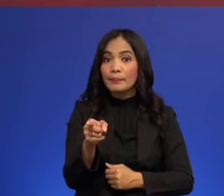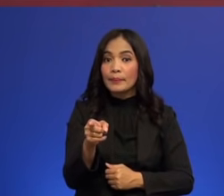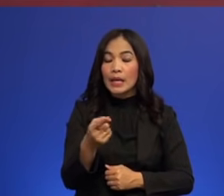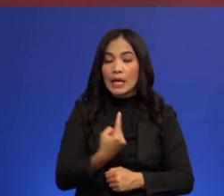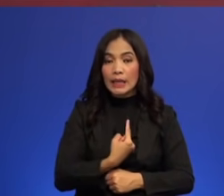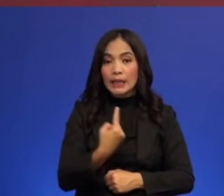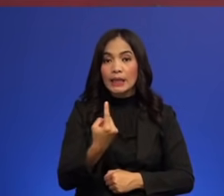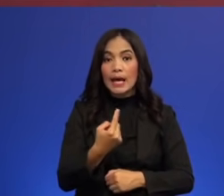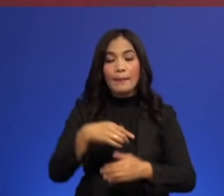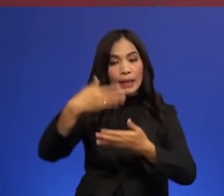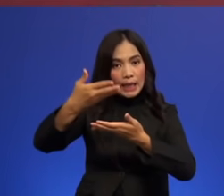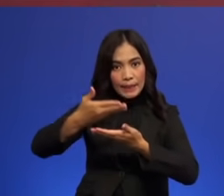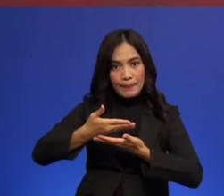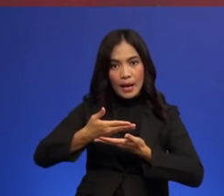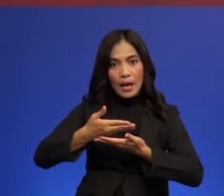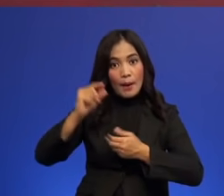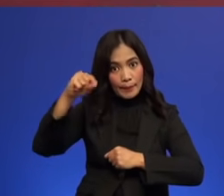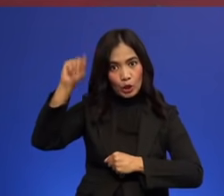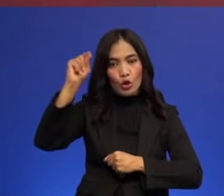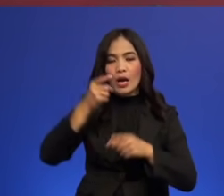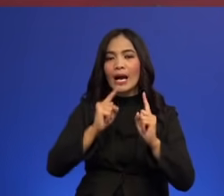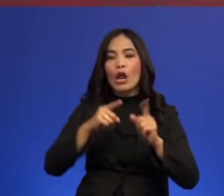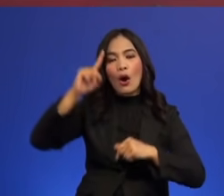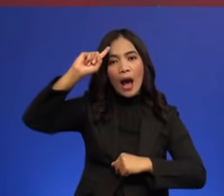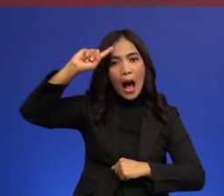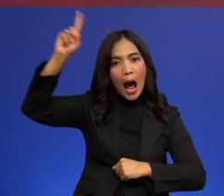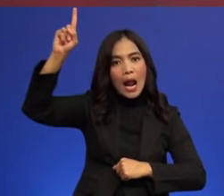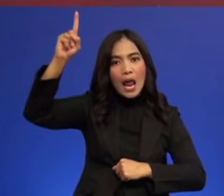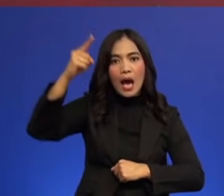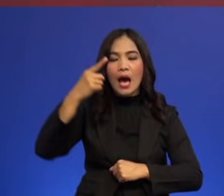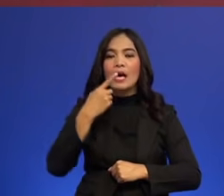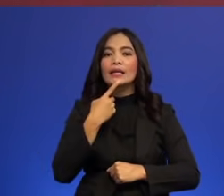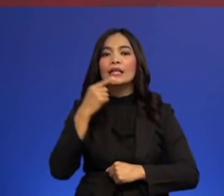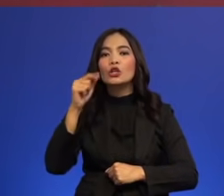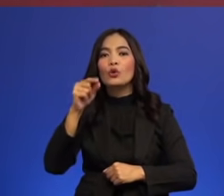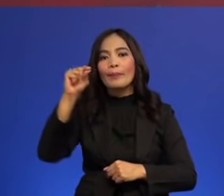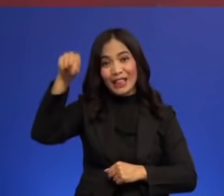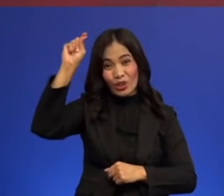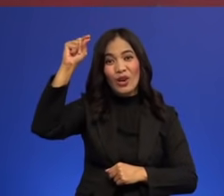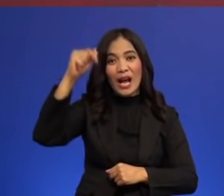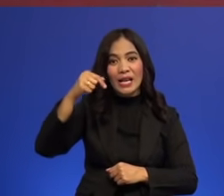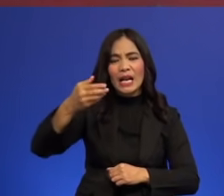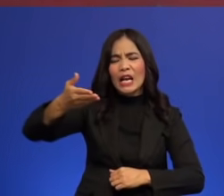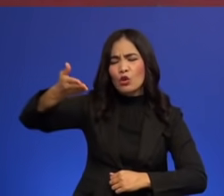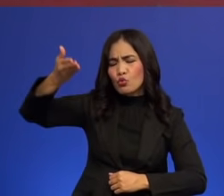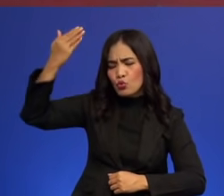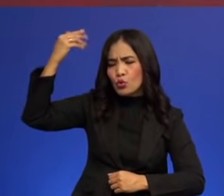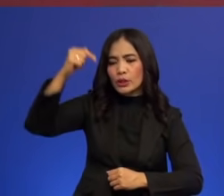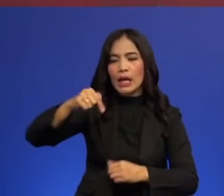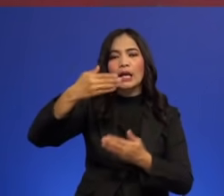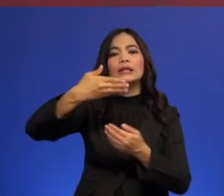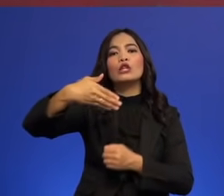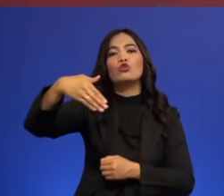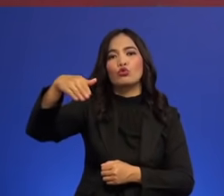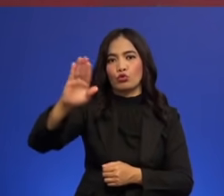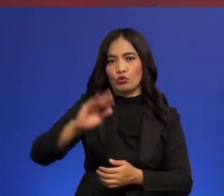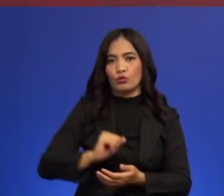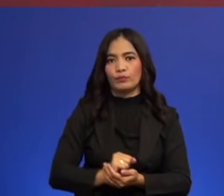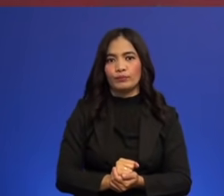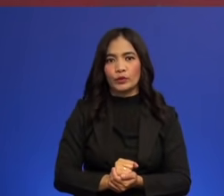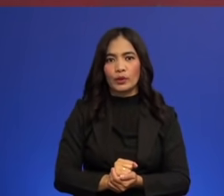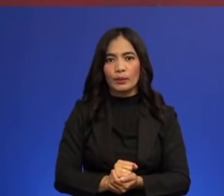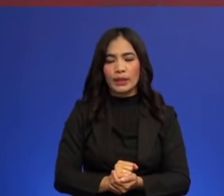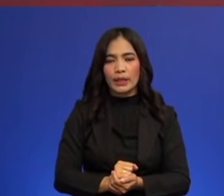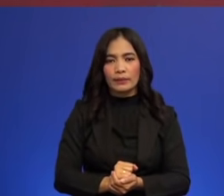Kita bisa menerima bahwa Allah itu eksis, ada dari kekal sampai kekal.